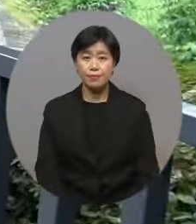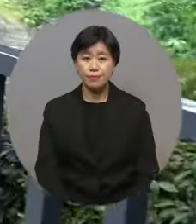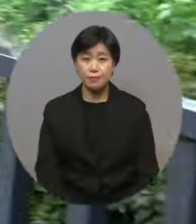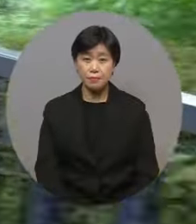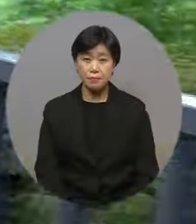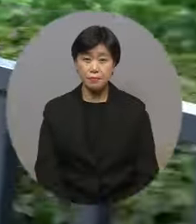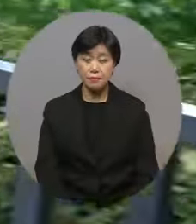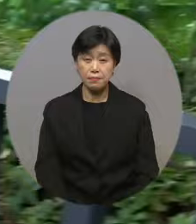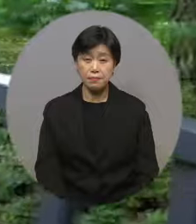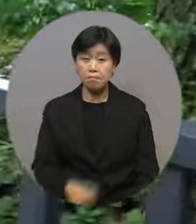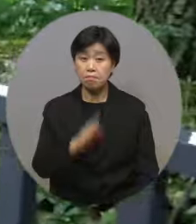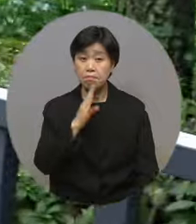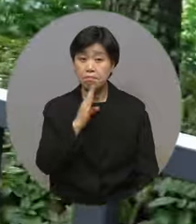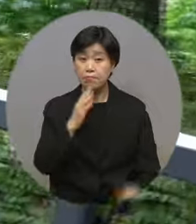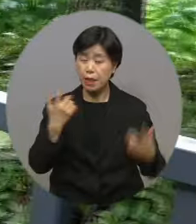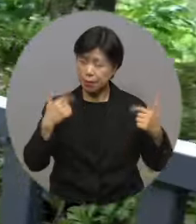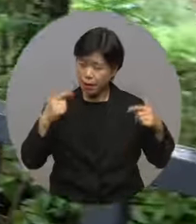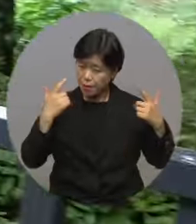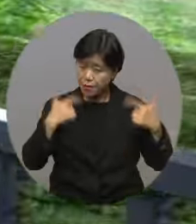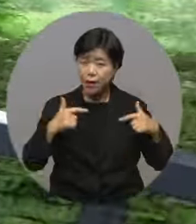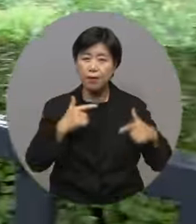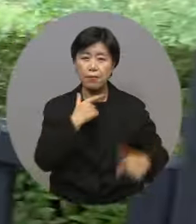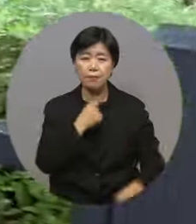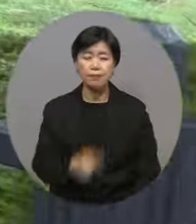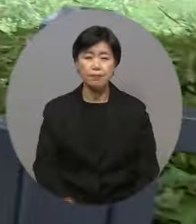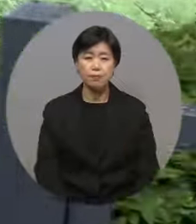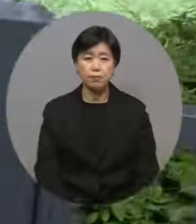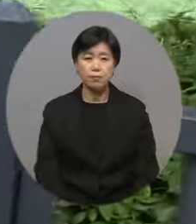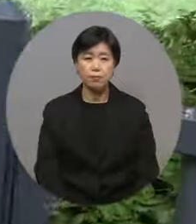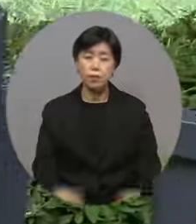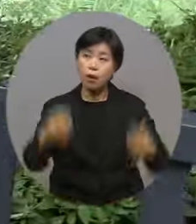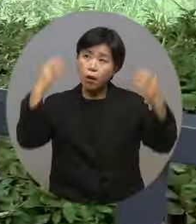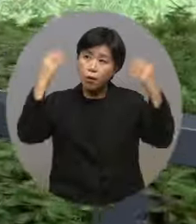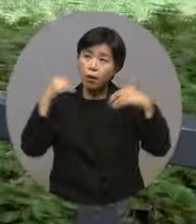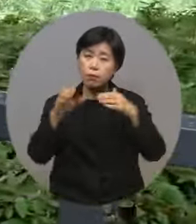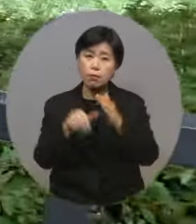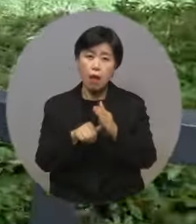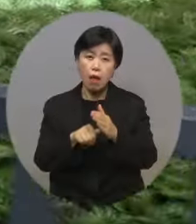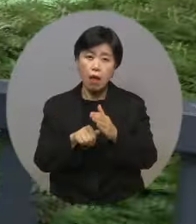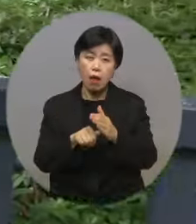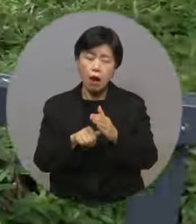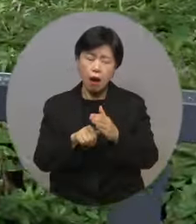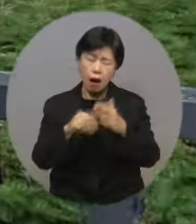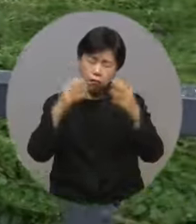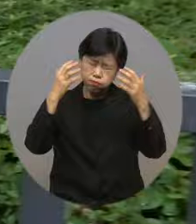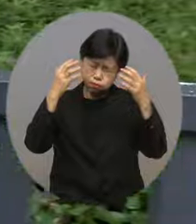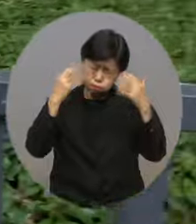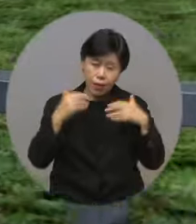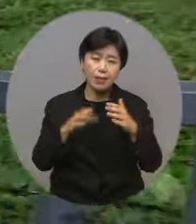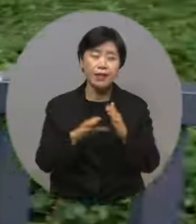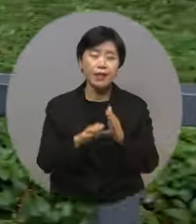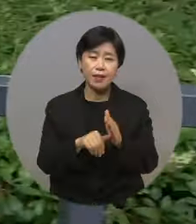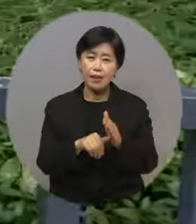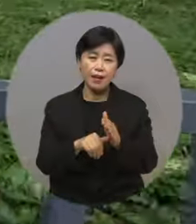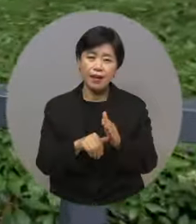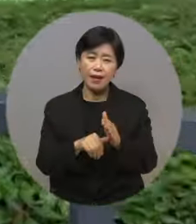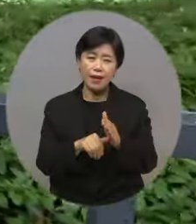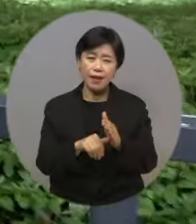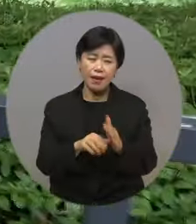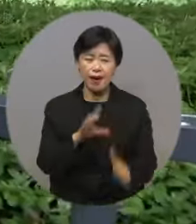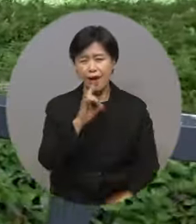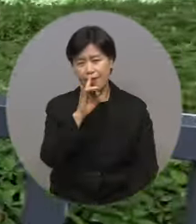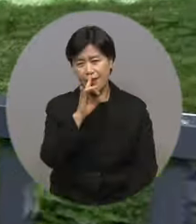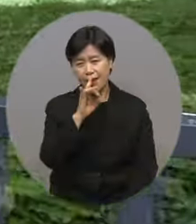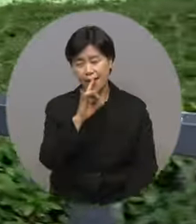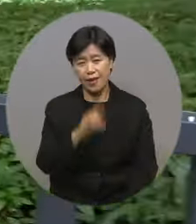네, 매일 산책하는데 여름에 폭염이 있을 때는 너무 더운